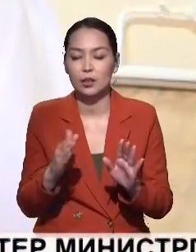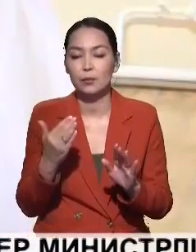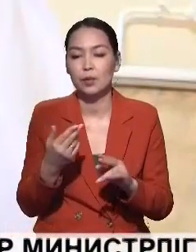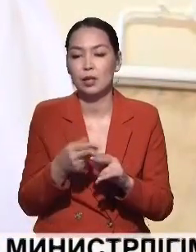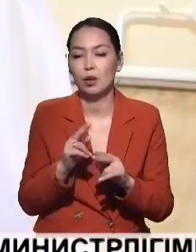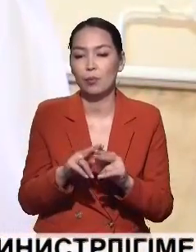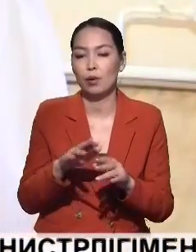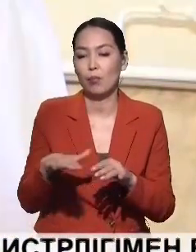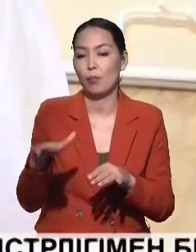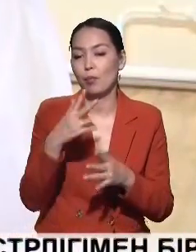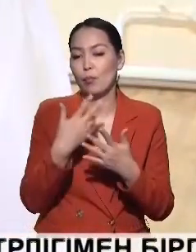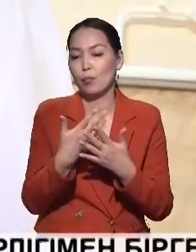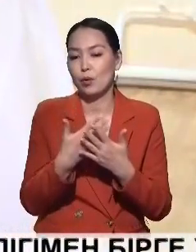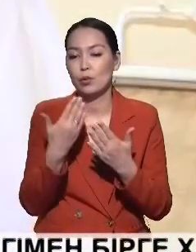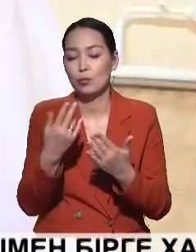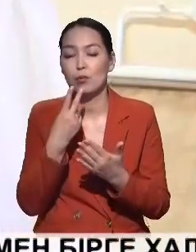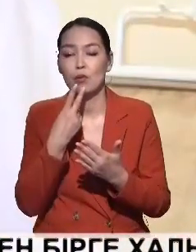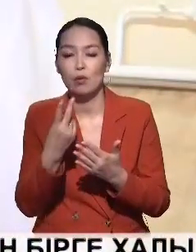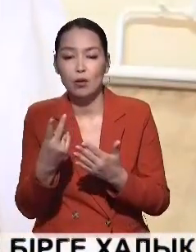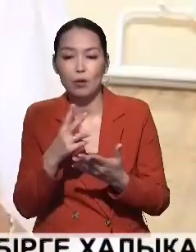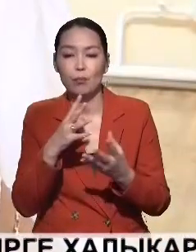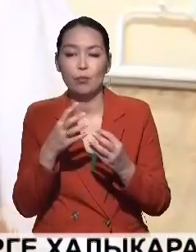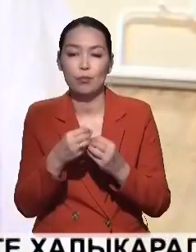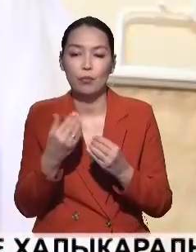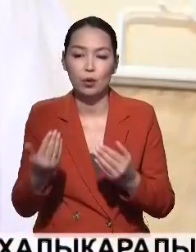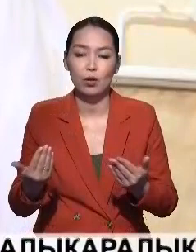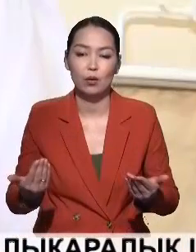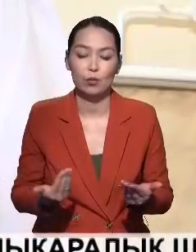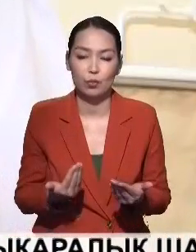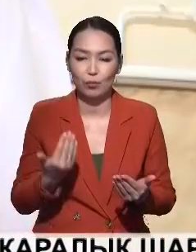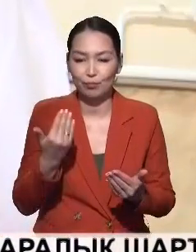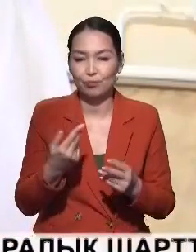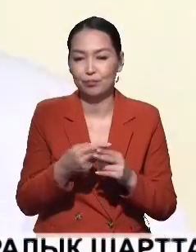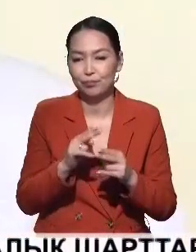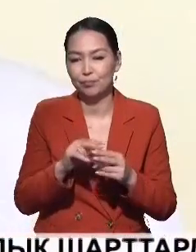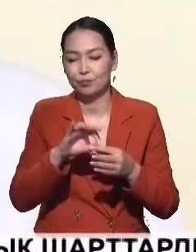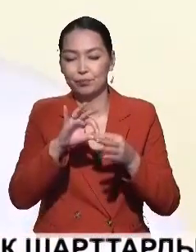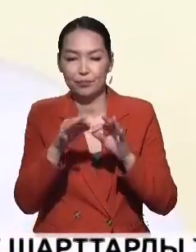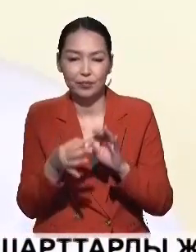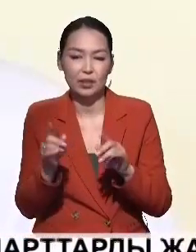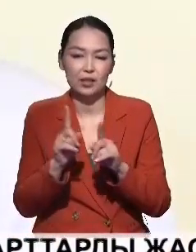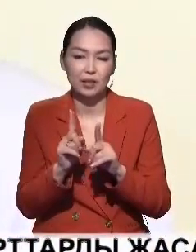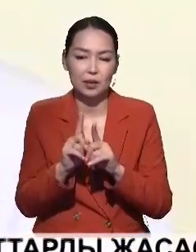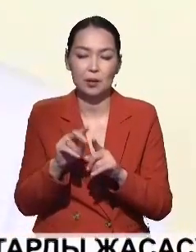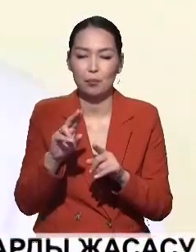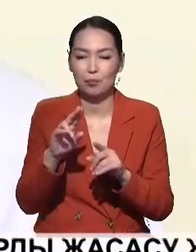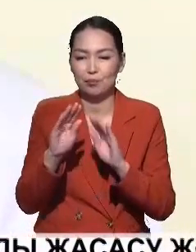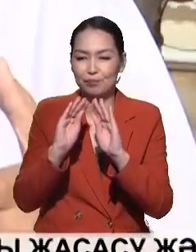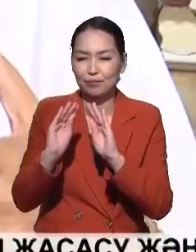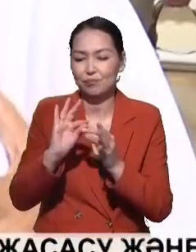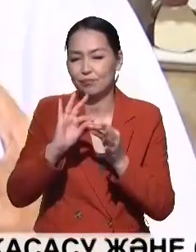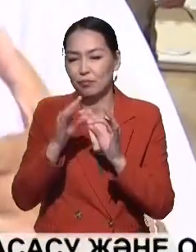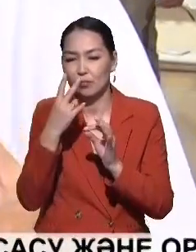емес, бұл сурет өнеріне, өнердің баса салаларына да бай. Бұл жасы жеміс береді ғой деп